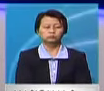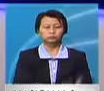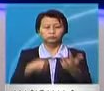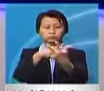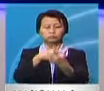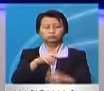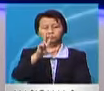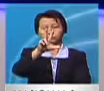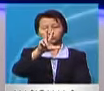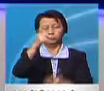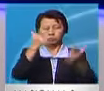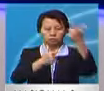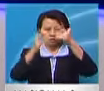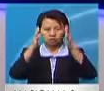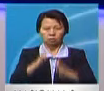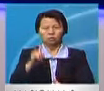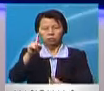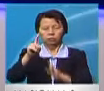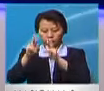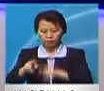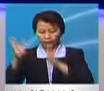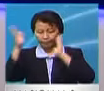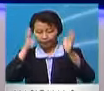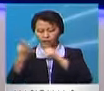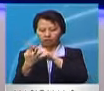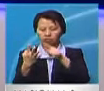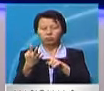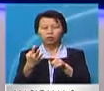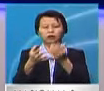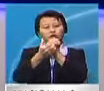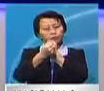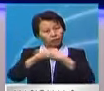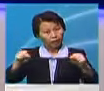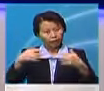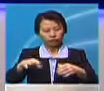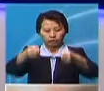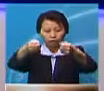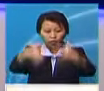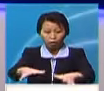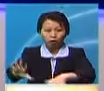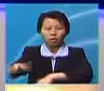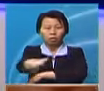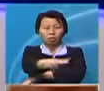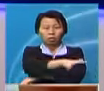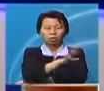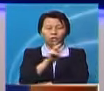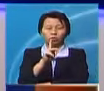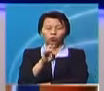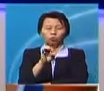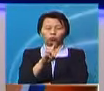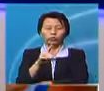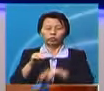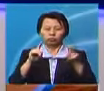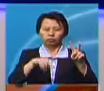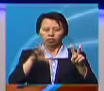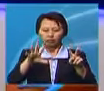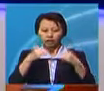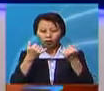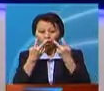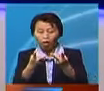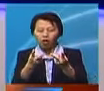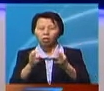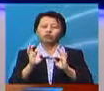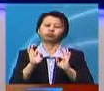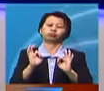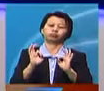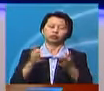Tiga pelancong dan seorang rakyat tempatan yang ditemui selamat selepas hilang di perairan Kudat sejak 2 Mei lepas berada dalam keadaan stabil.